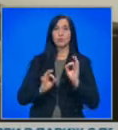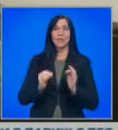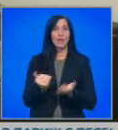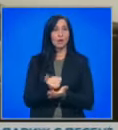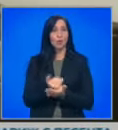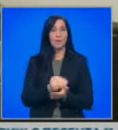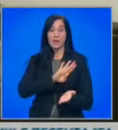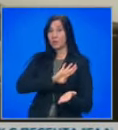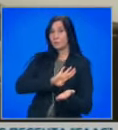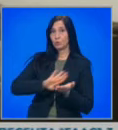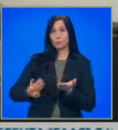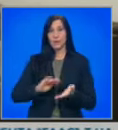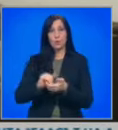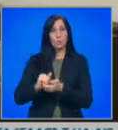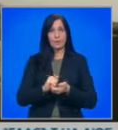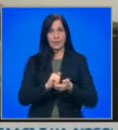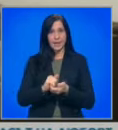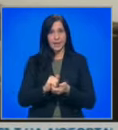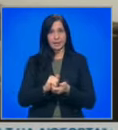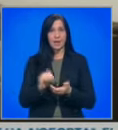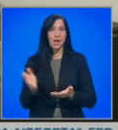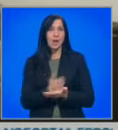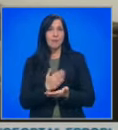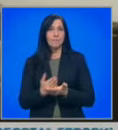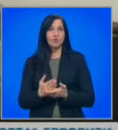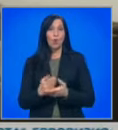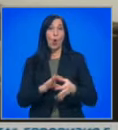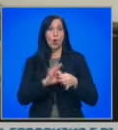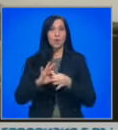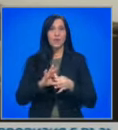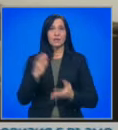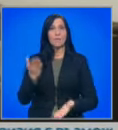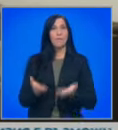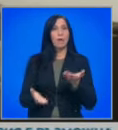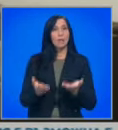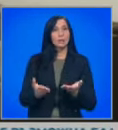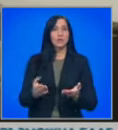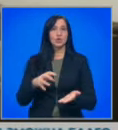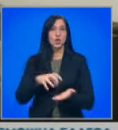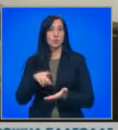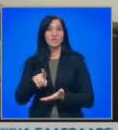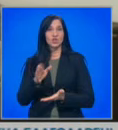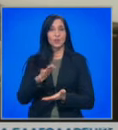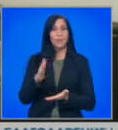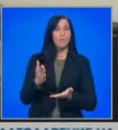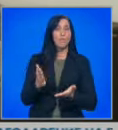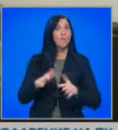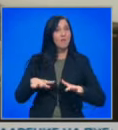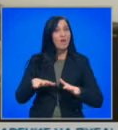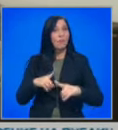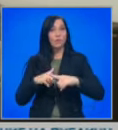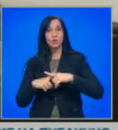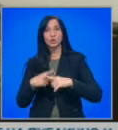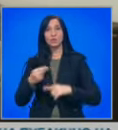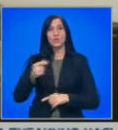При отпадане на обединенията между координаторите на балансиращите групи, това ще повлияе положително на цената